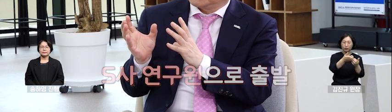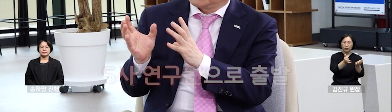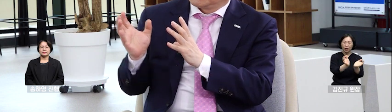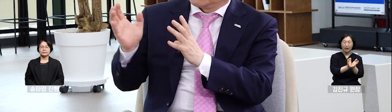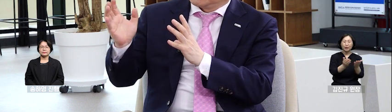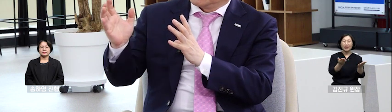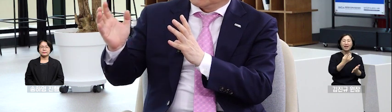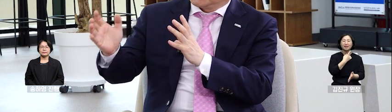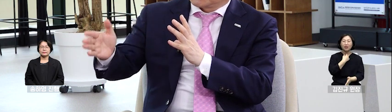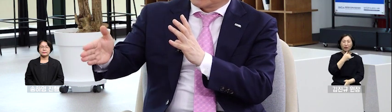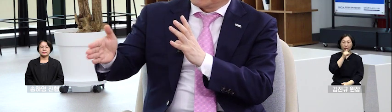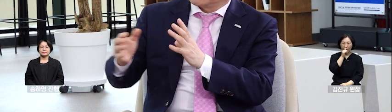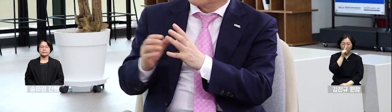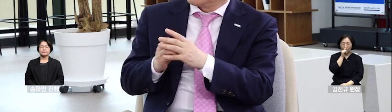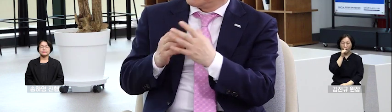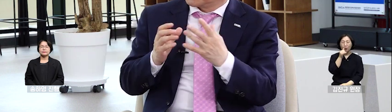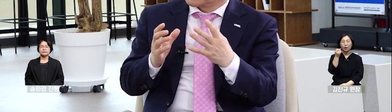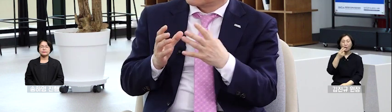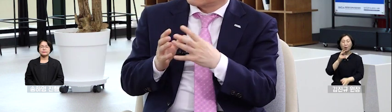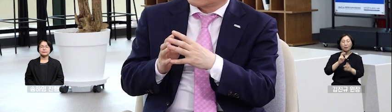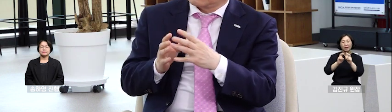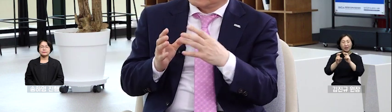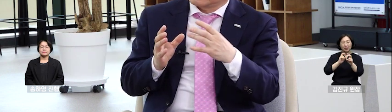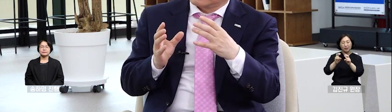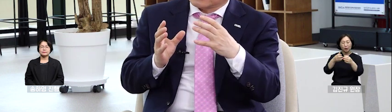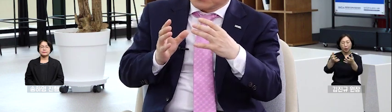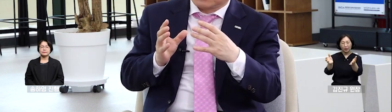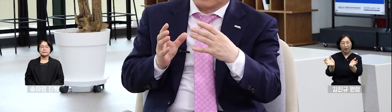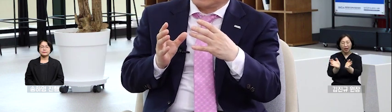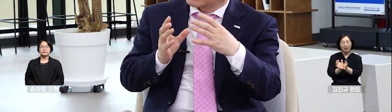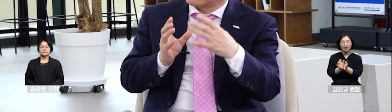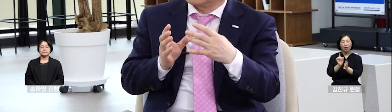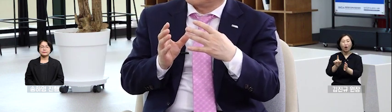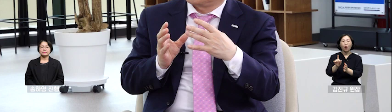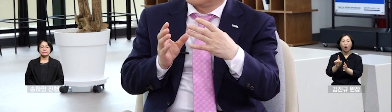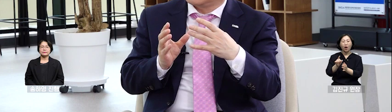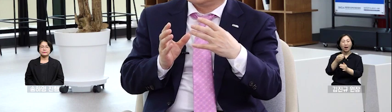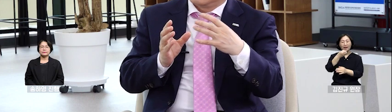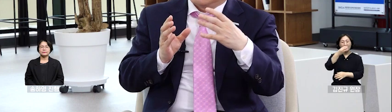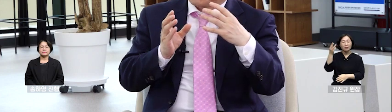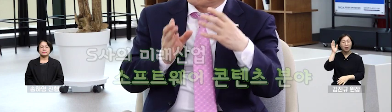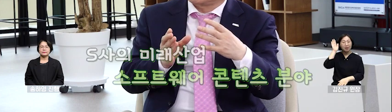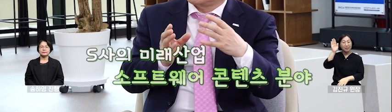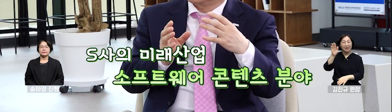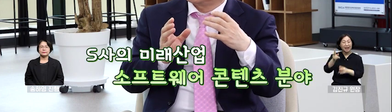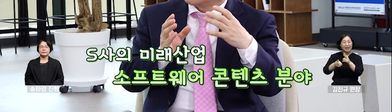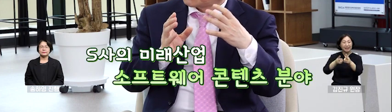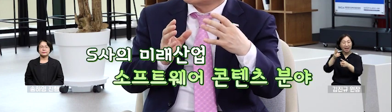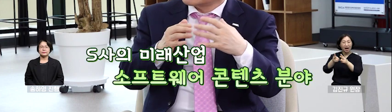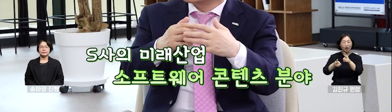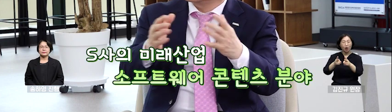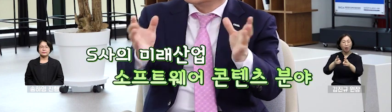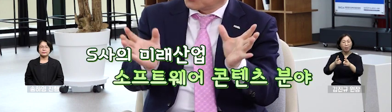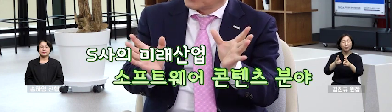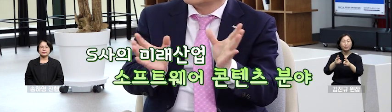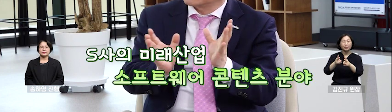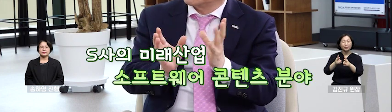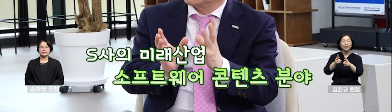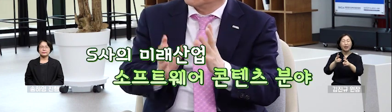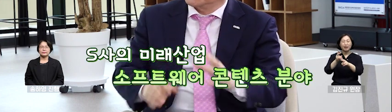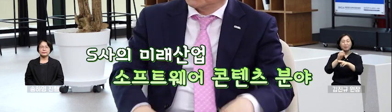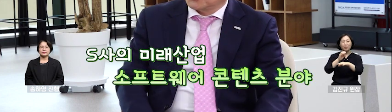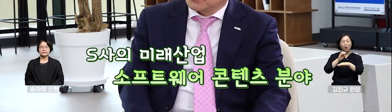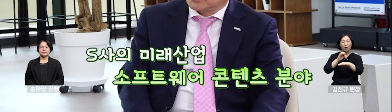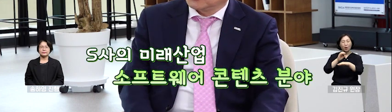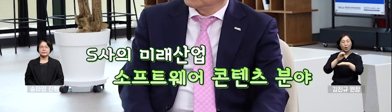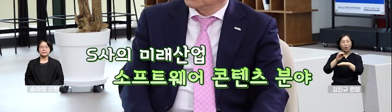뭐 어 그 다음에 이제 뭐 미디어콘텐츠 선 타라고 해서 삼성의 미래 산업 왜 수업 트 웨 어 콘텐츠 하는 쪽에 제가